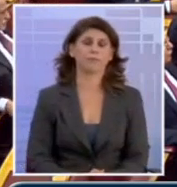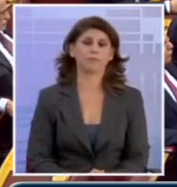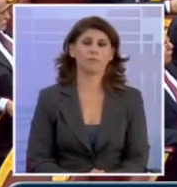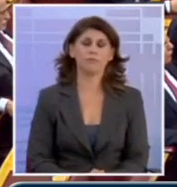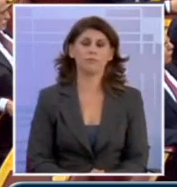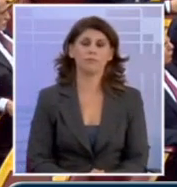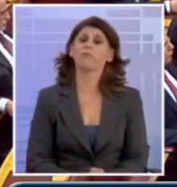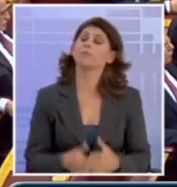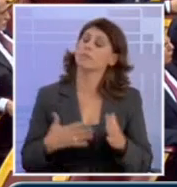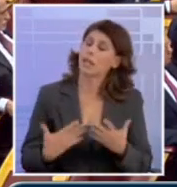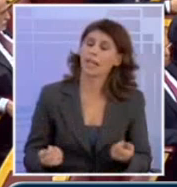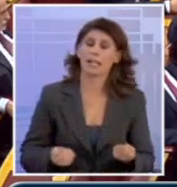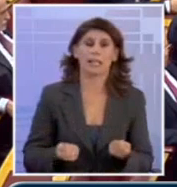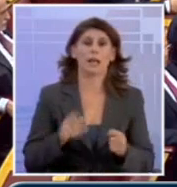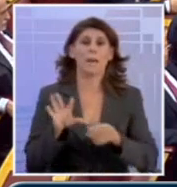Είχαν γίνει επιλογές.